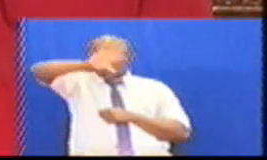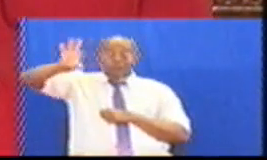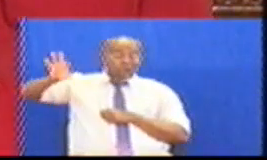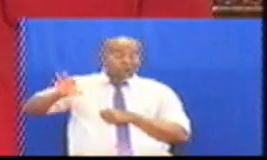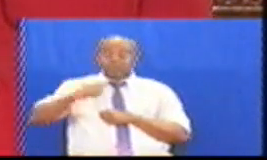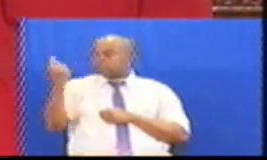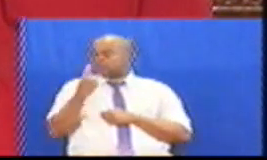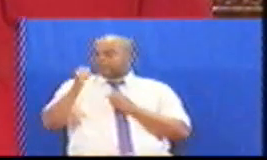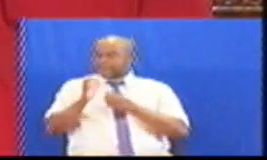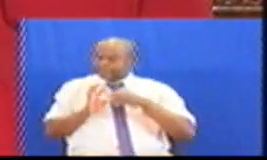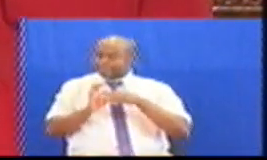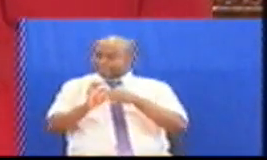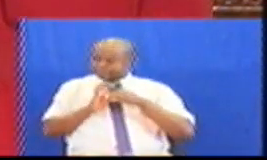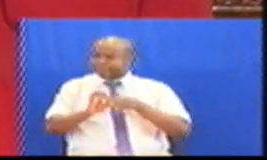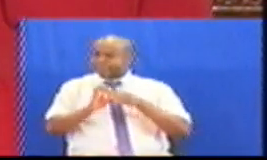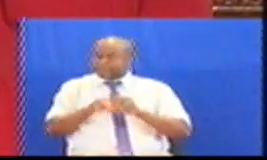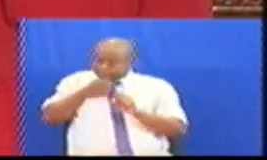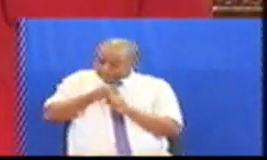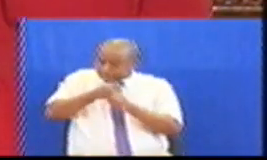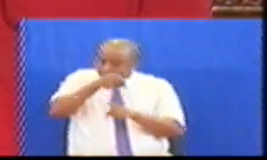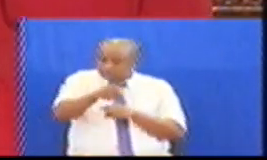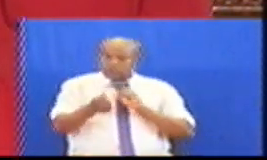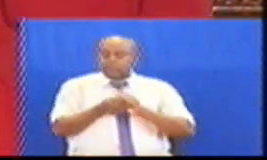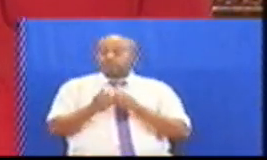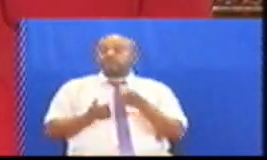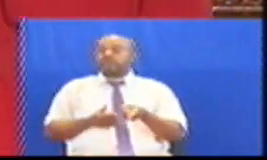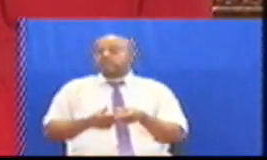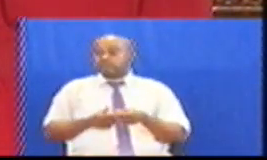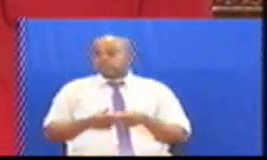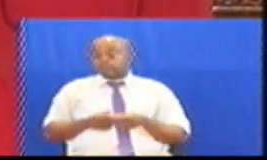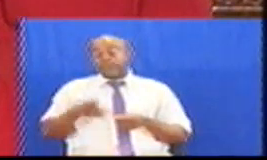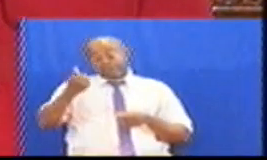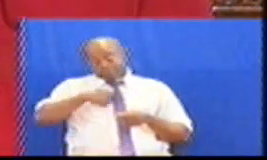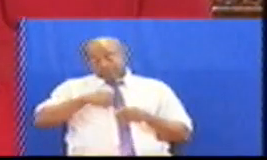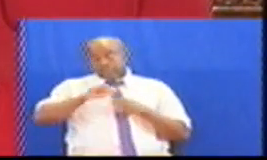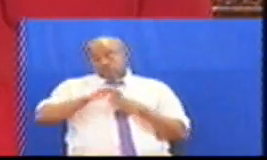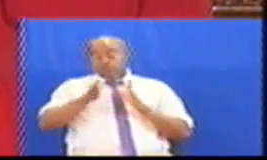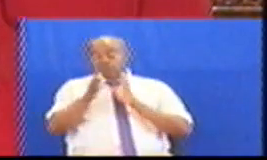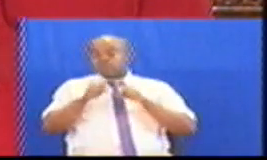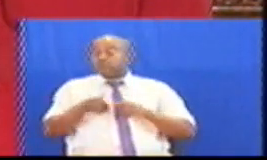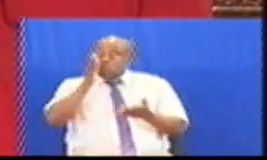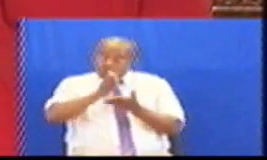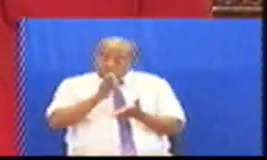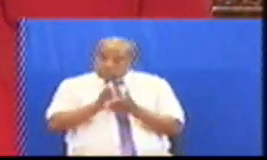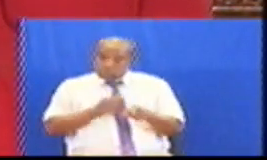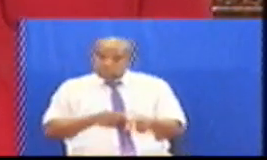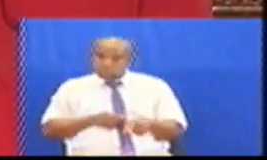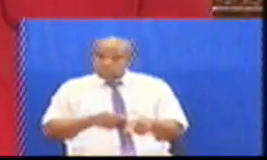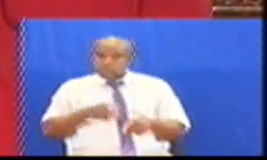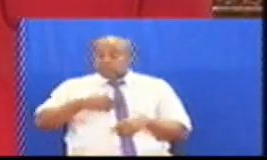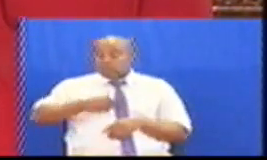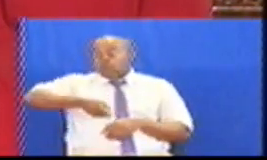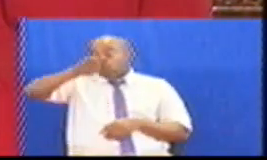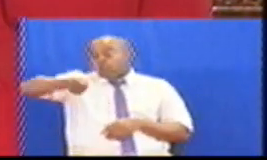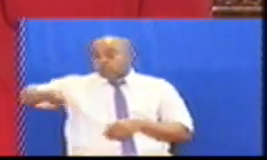lazima tushiriki kupambana nalo. Kwanza nichukue nafasi hii kwa kweli Mheshimiwa Speaker kumpongeza